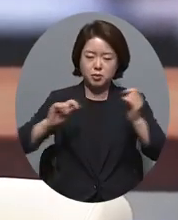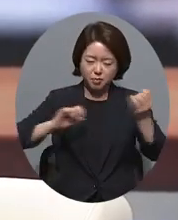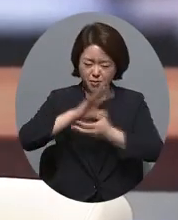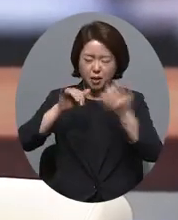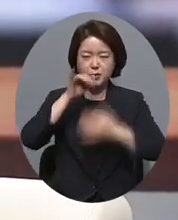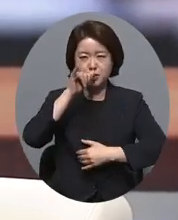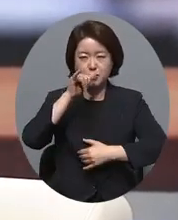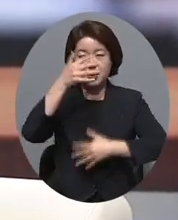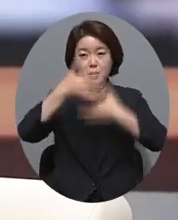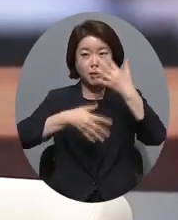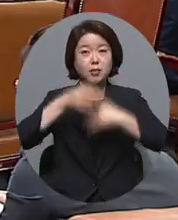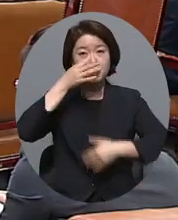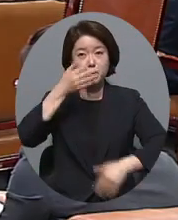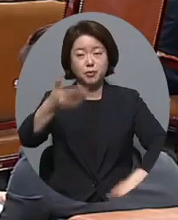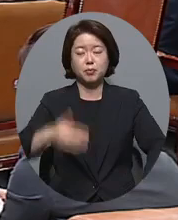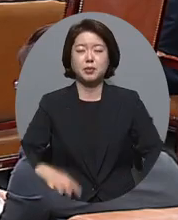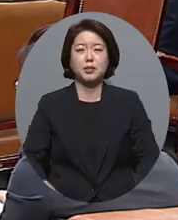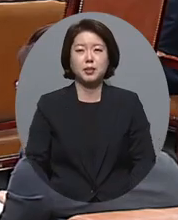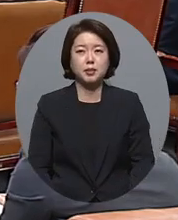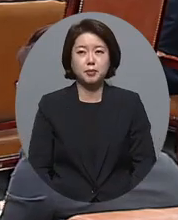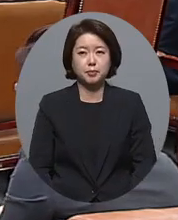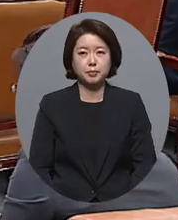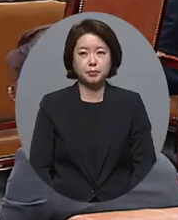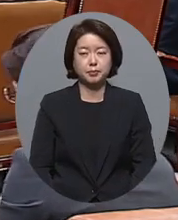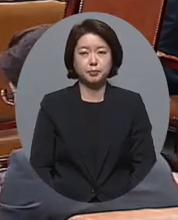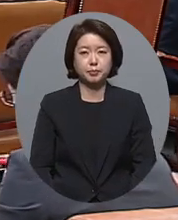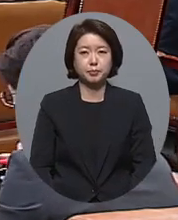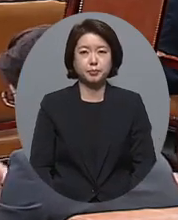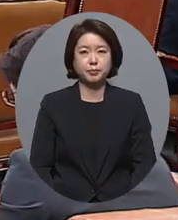보겠습니다 지금